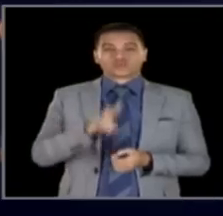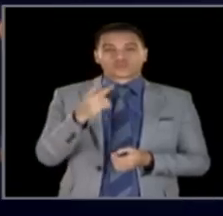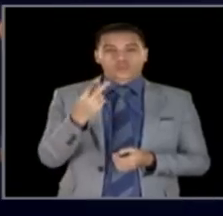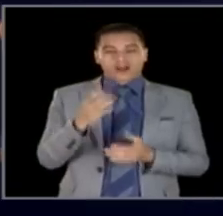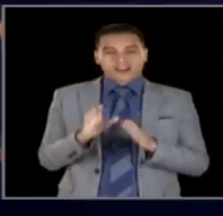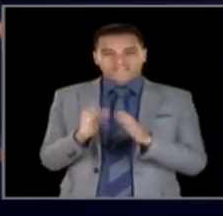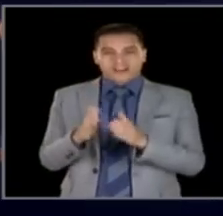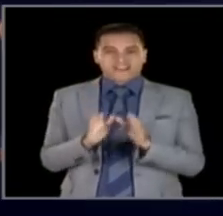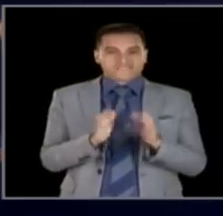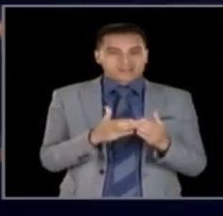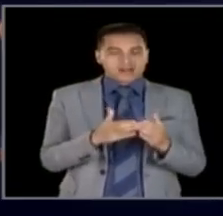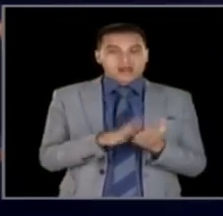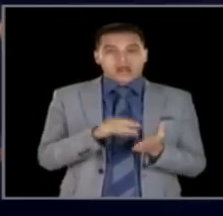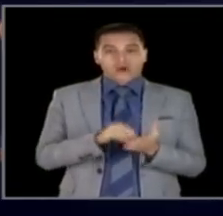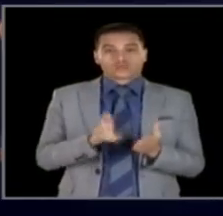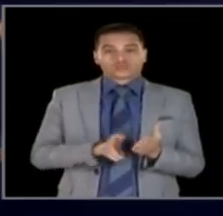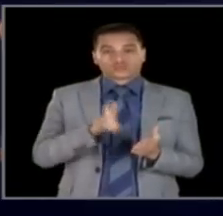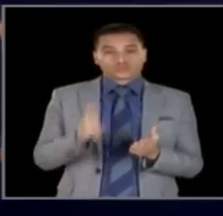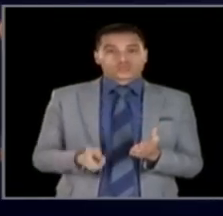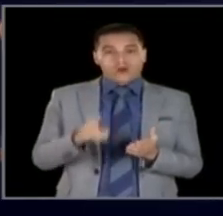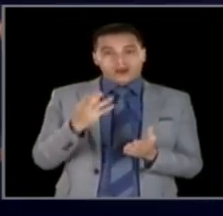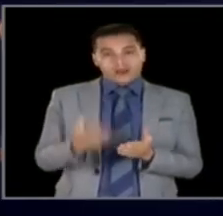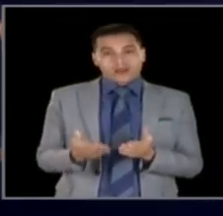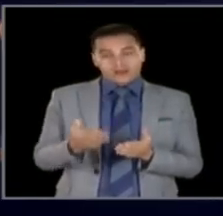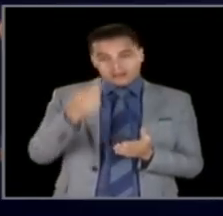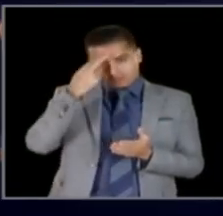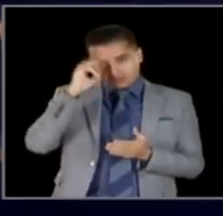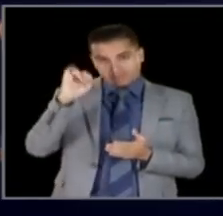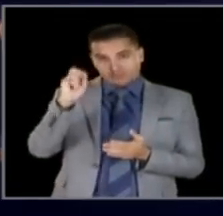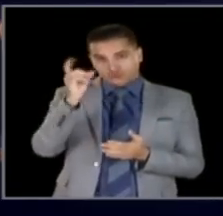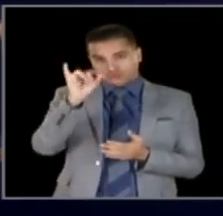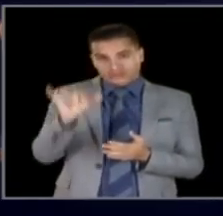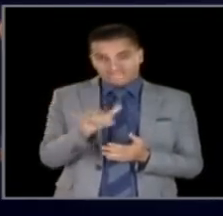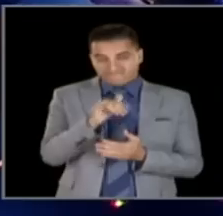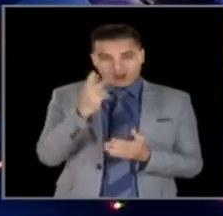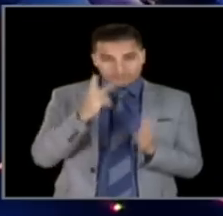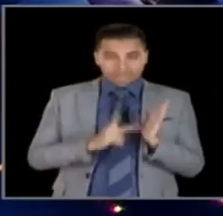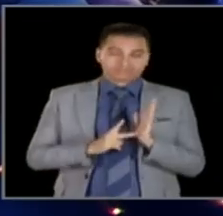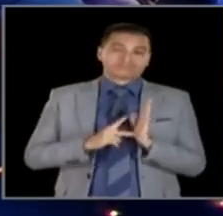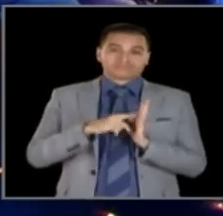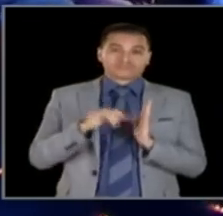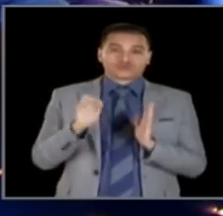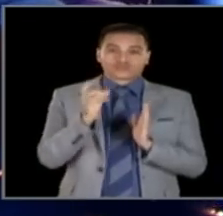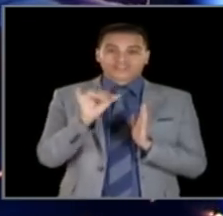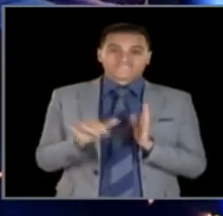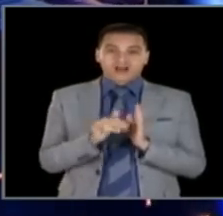سؤالين لكل فريق. وأول سؤال مصطفى، تفضل يا مصطفى. مصطفى